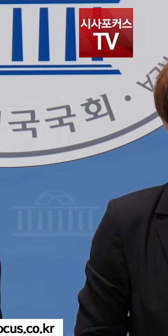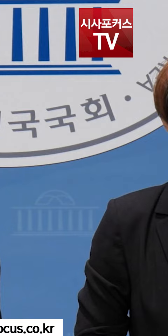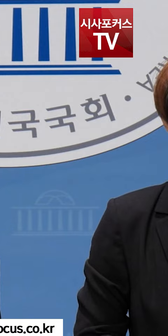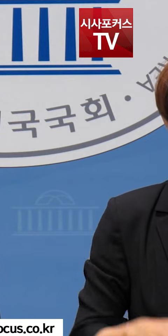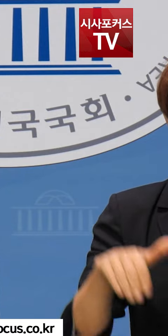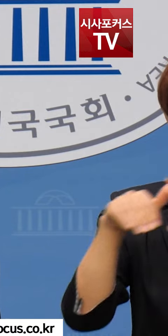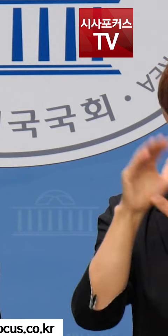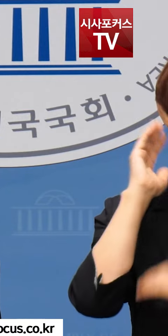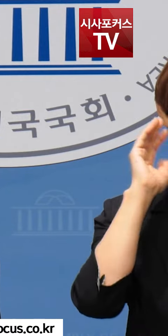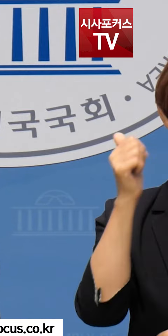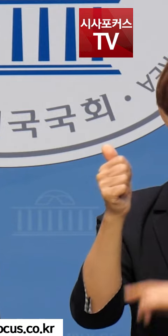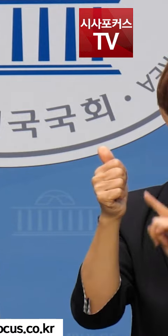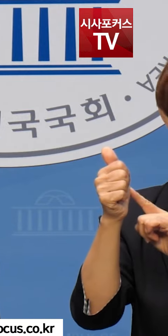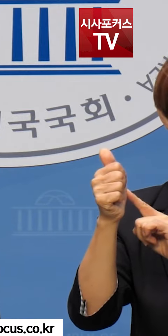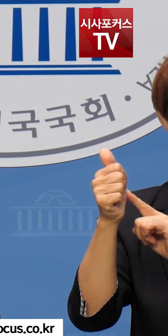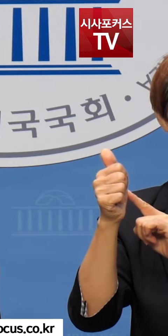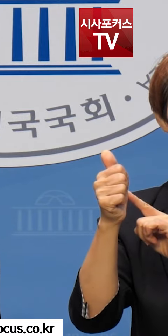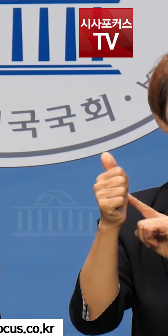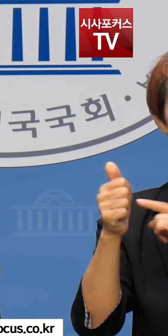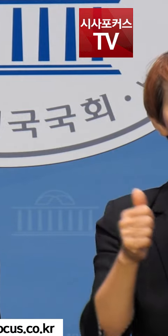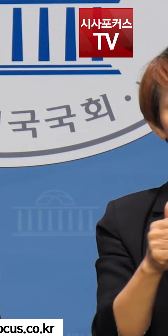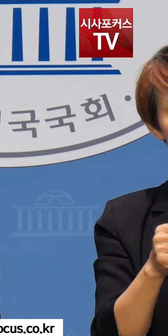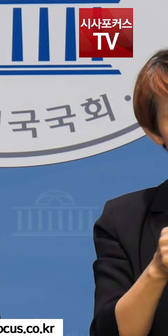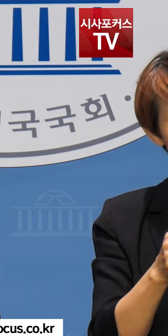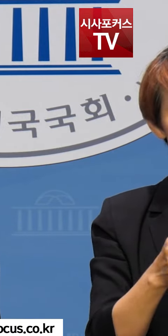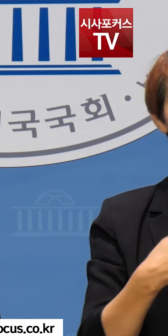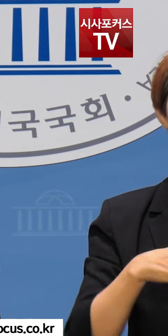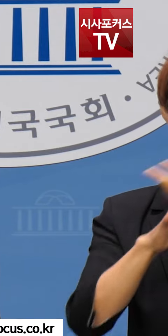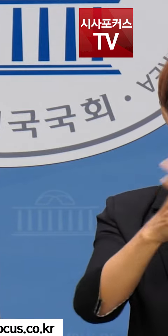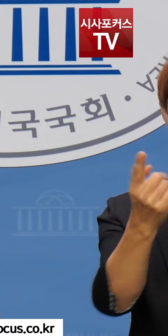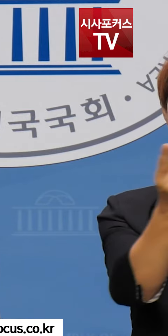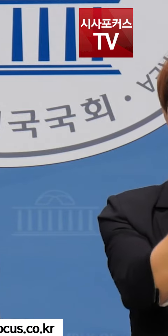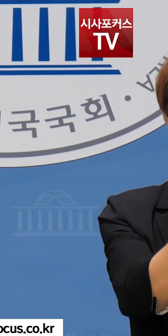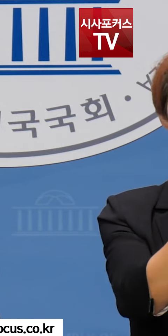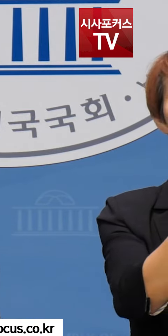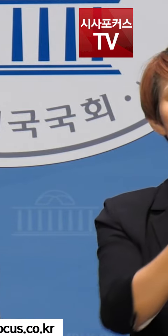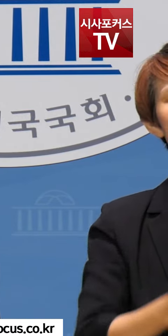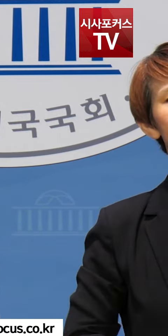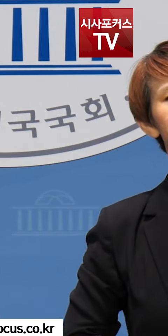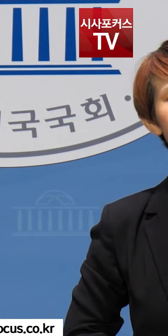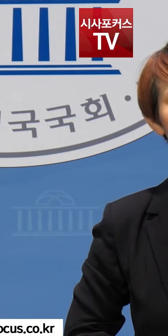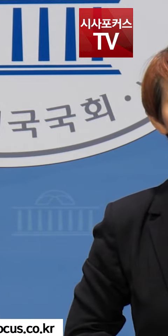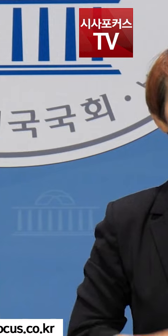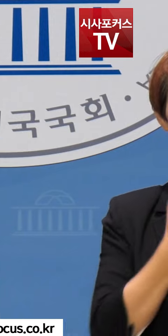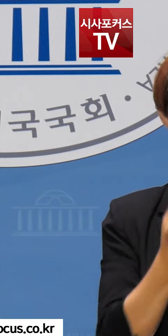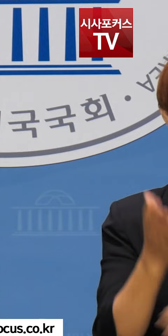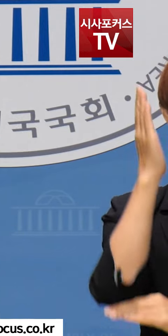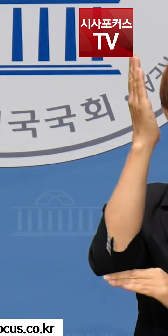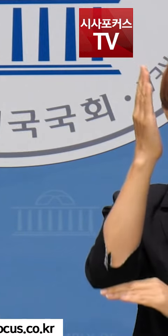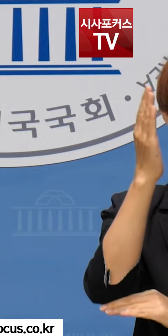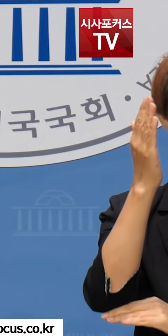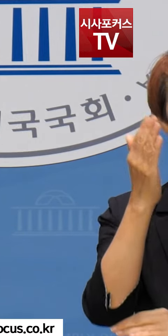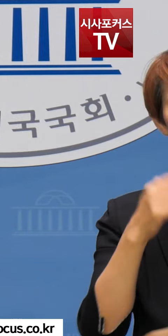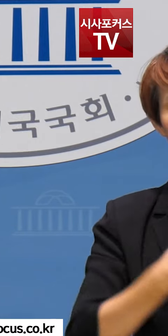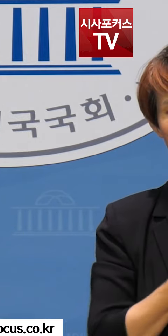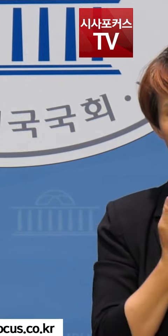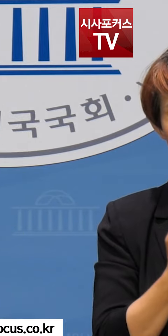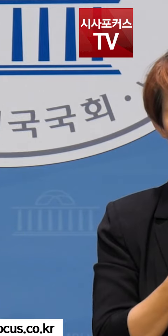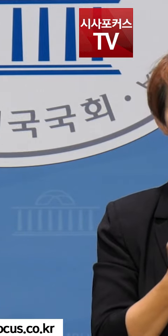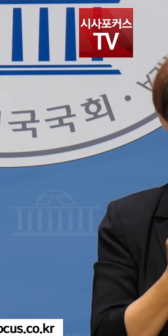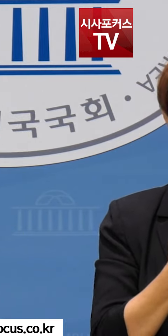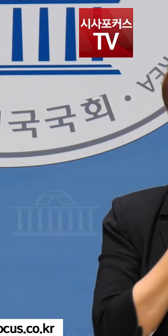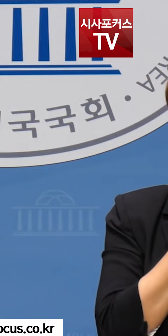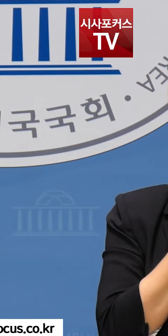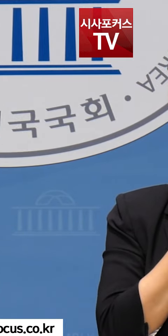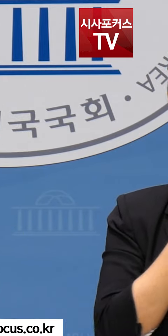문 전 대통령은 세상 어느 아내가 외국인을 만나는 일에 나서고 군중 앞에서 축사까지 하는 일정을 혼자서